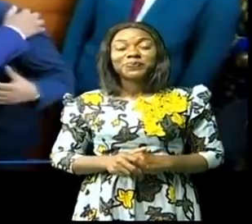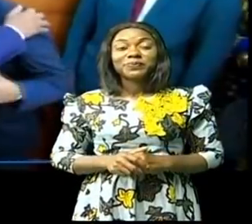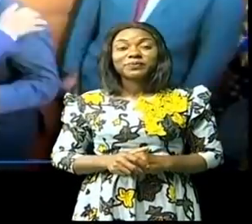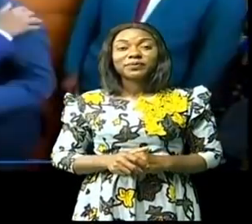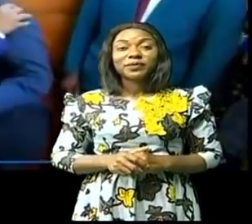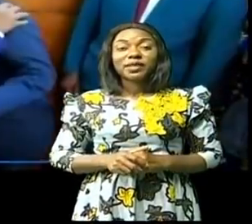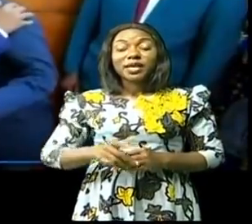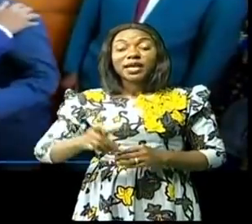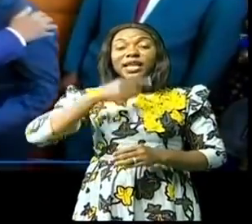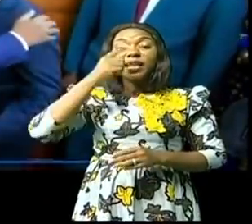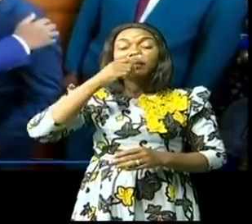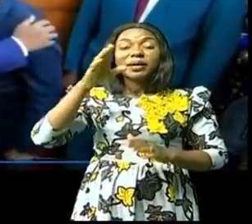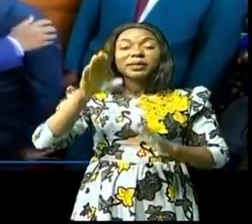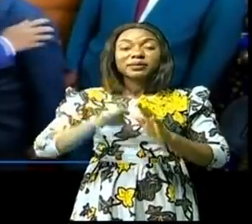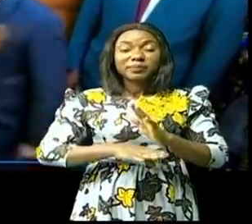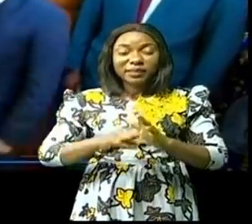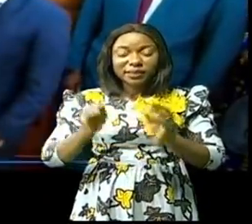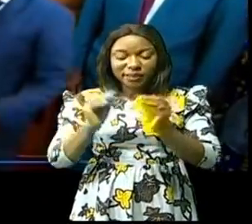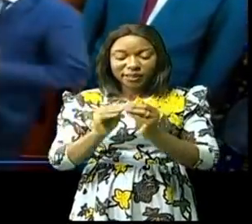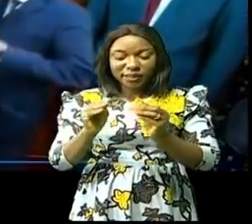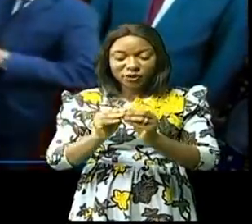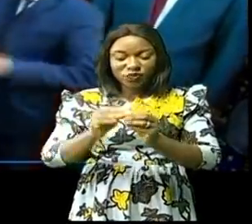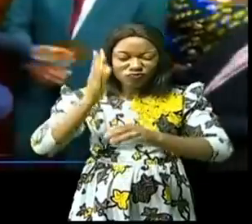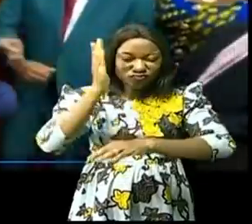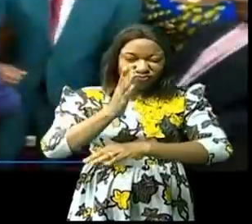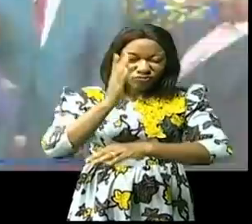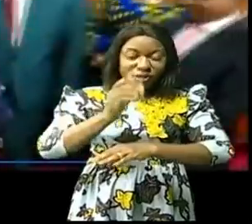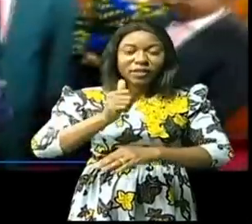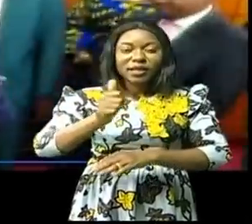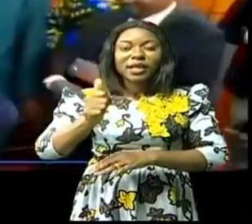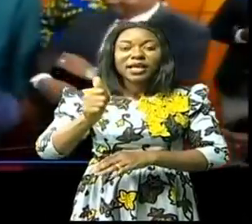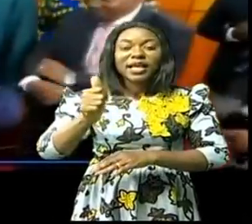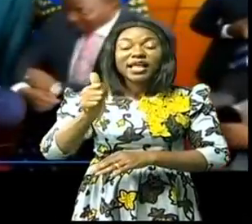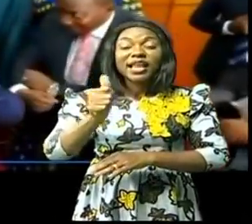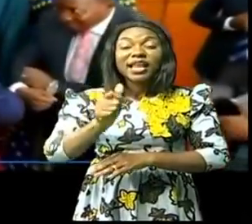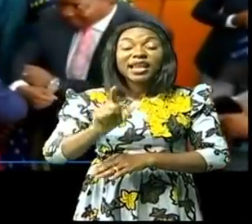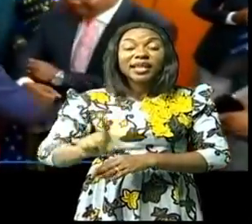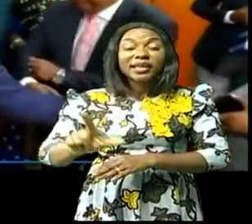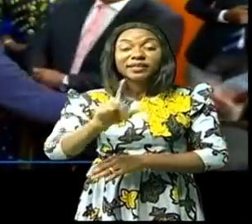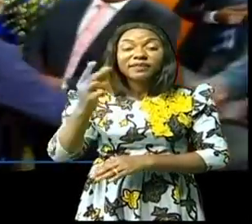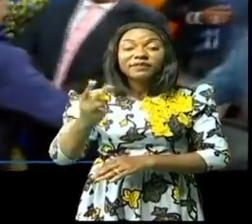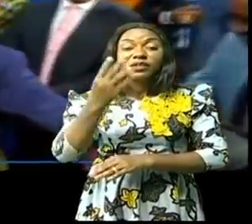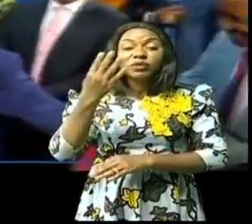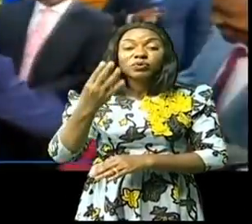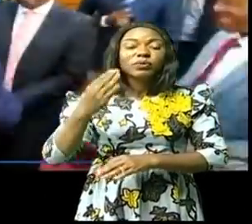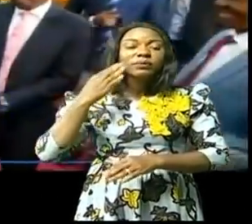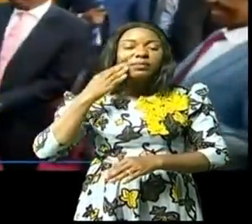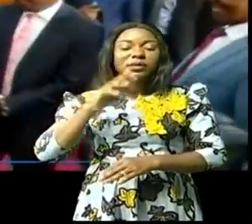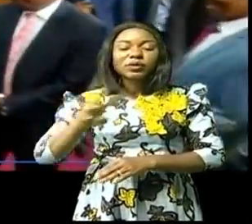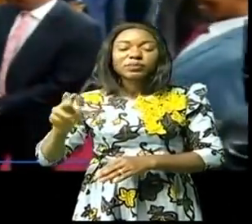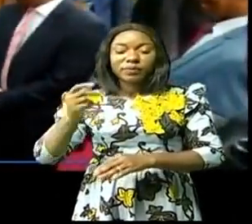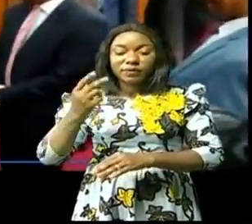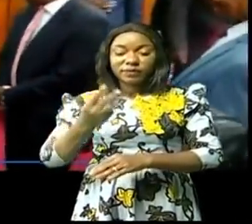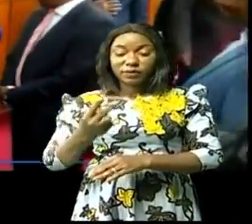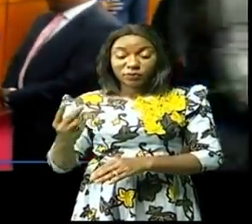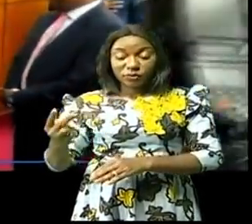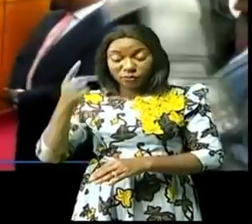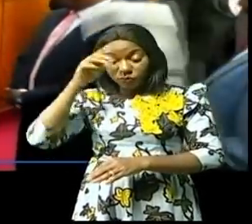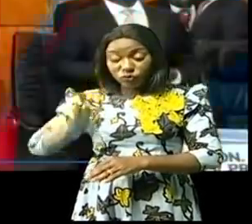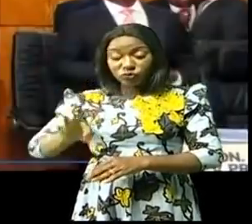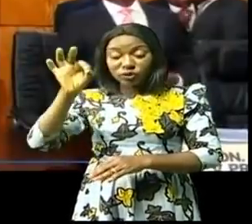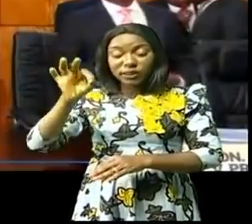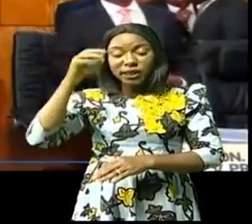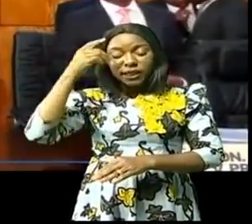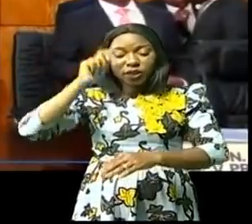Le Parlement sera en congrès le lundi 23 mai 2022 pour désigner un juge constitutionnel. C'est ce